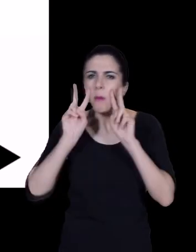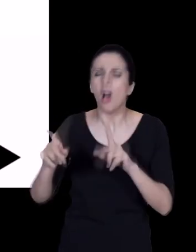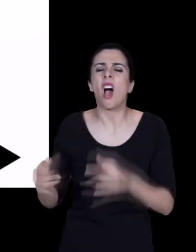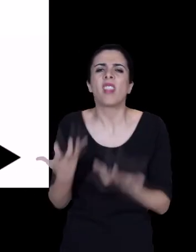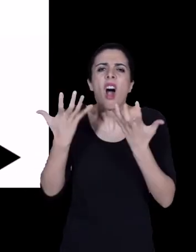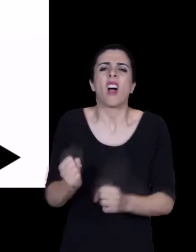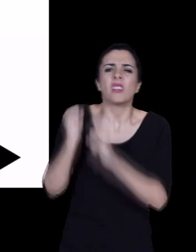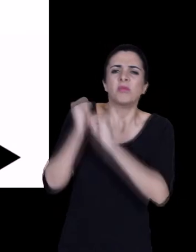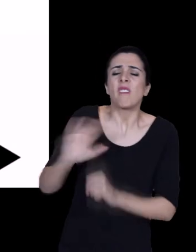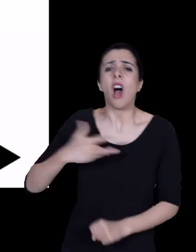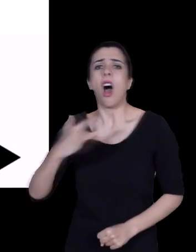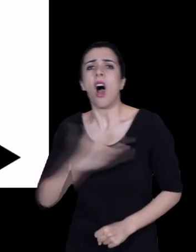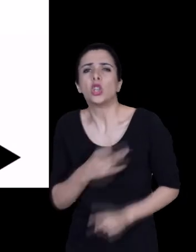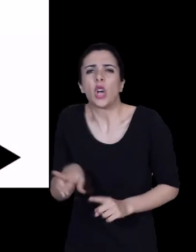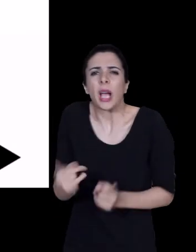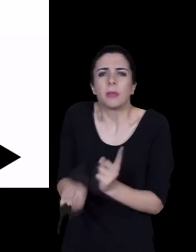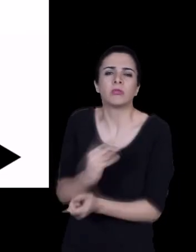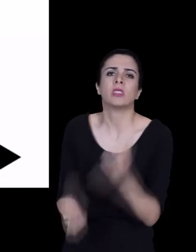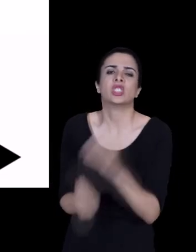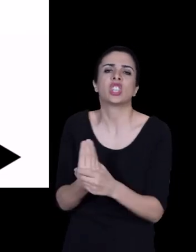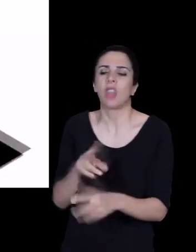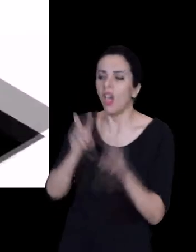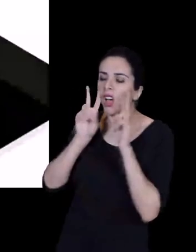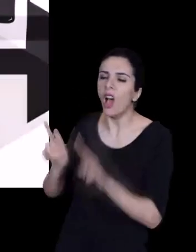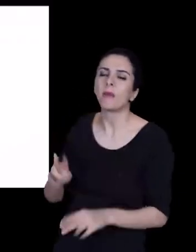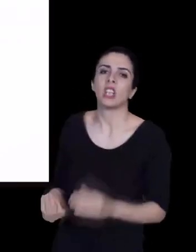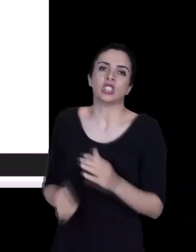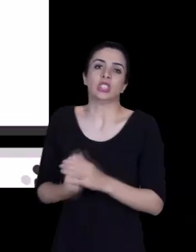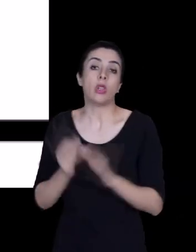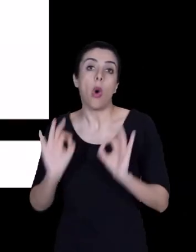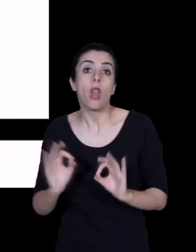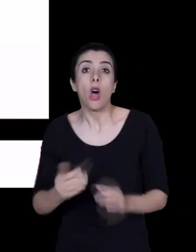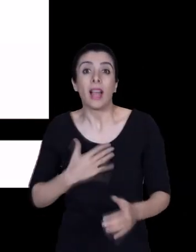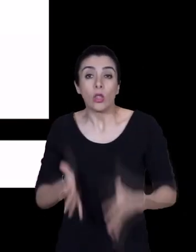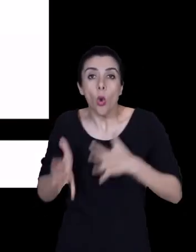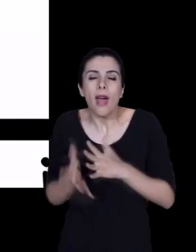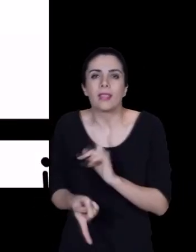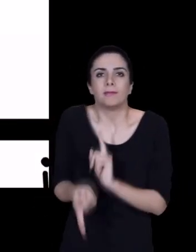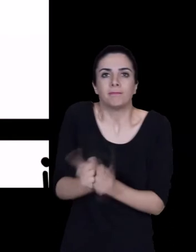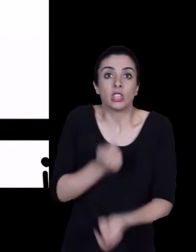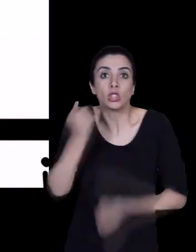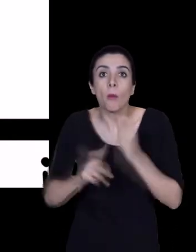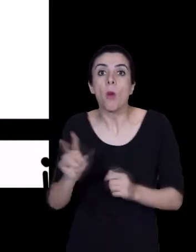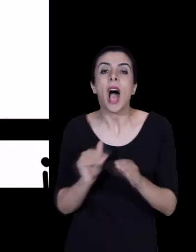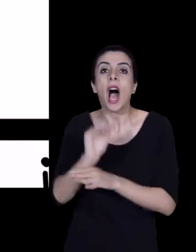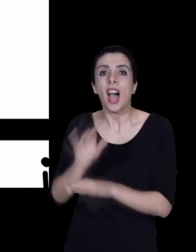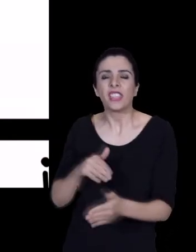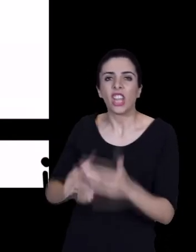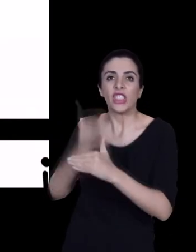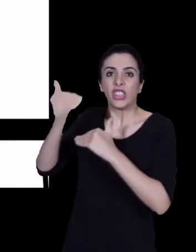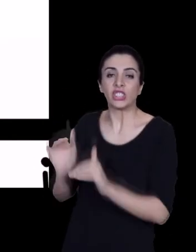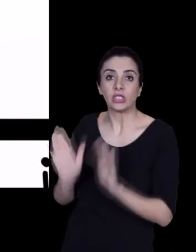sırtında yük ya da merhamet gösterilmesi gereken kişiler olarak görüldü. Üretim biçimindeki dönüşümler, modern hayatın